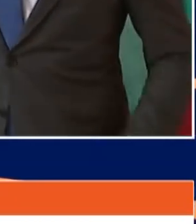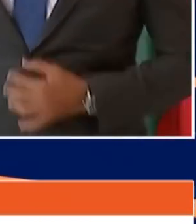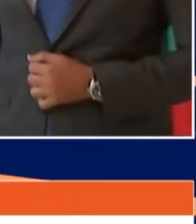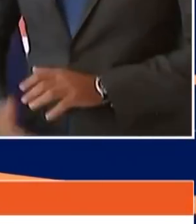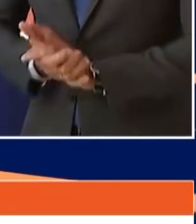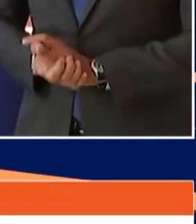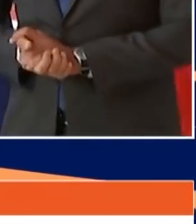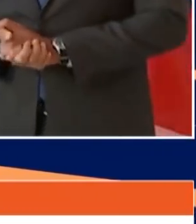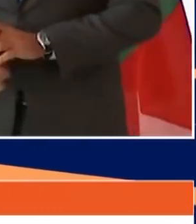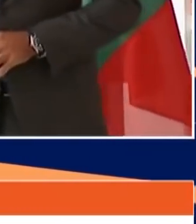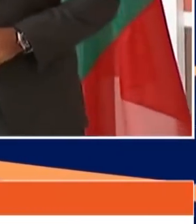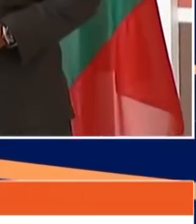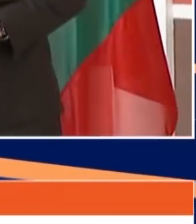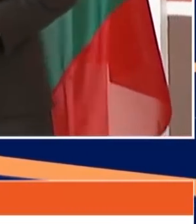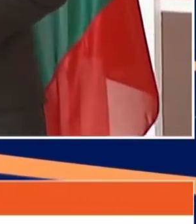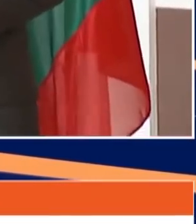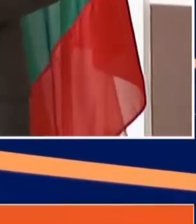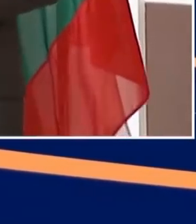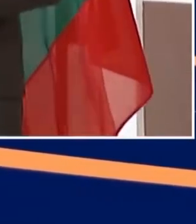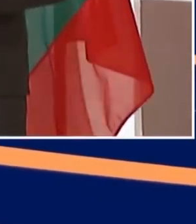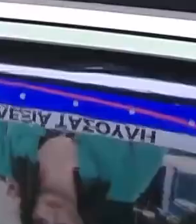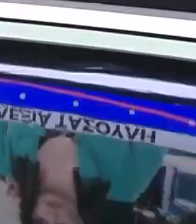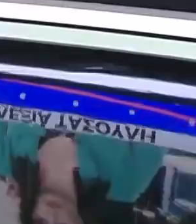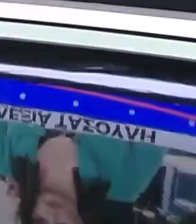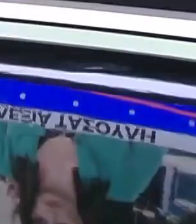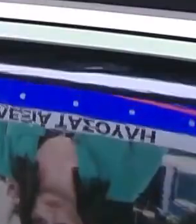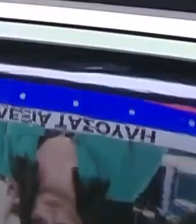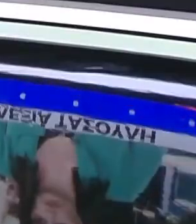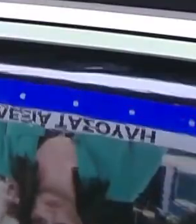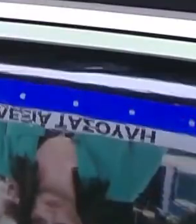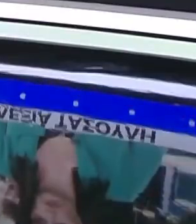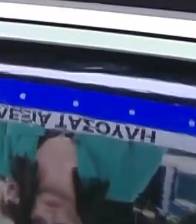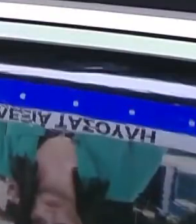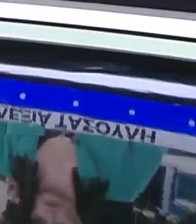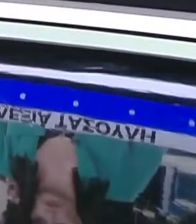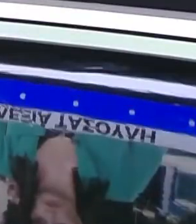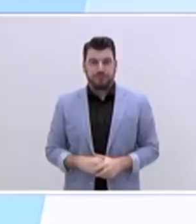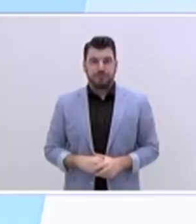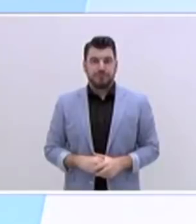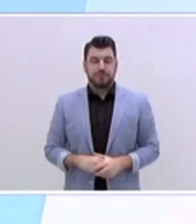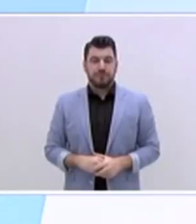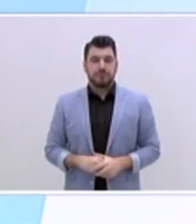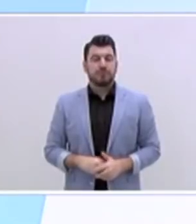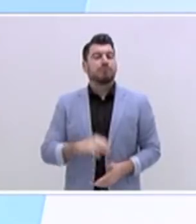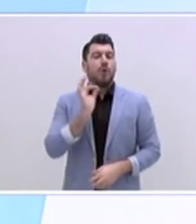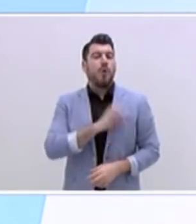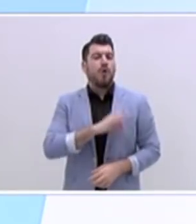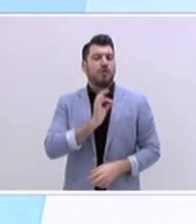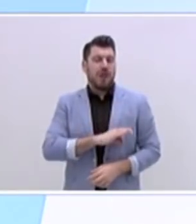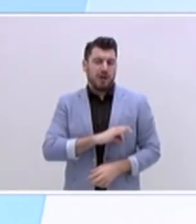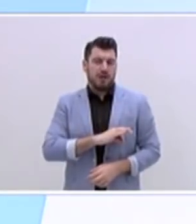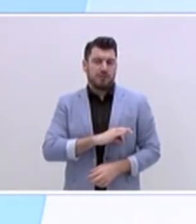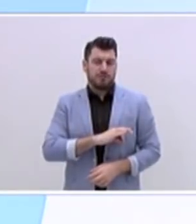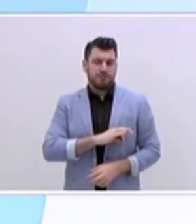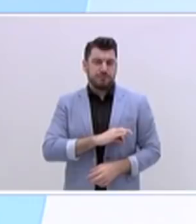αερίου στο λιμάνι της Αλεξανδρούπολης. Και εμείς πάμε να ακούσουμε ένα απόσπασμα από τα όσα είπε ο Πρωθυπουργός. Τα ωφέλη είναι